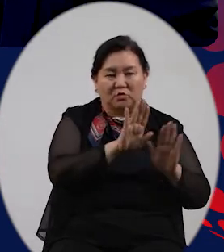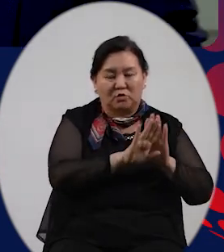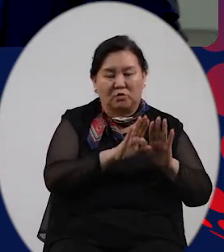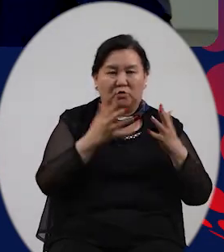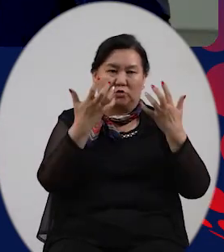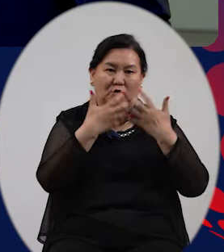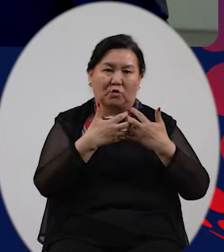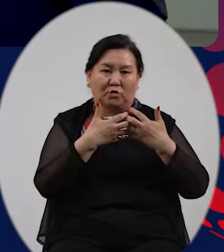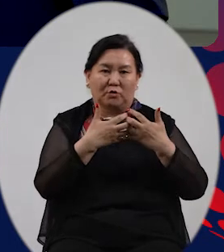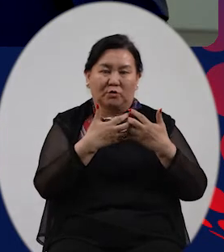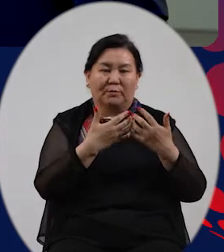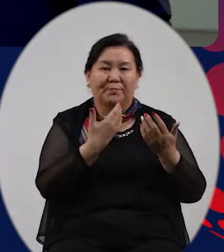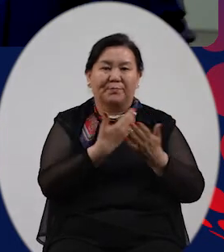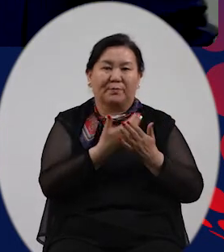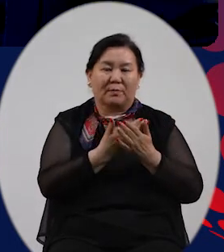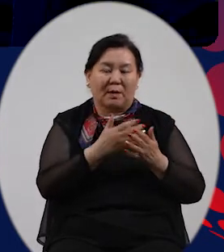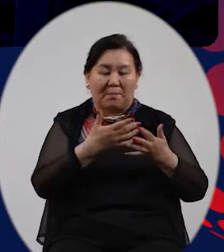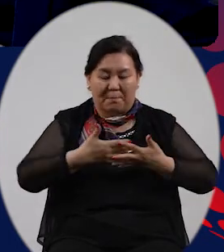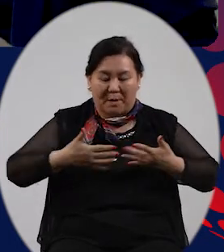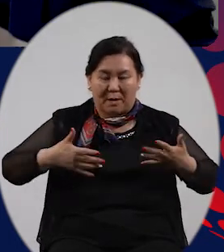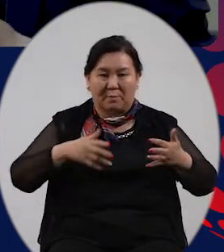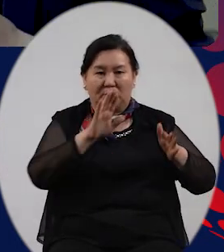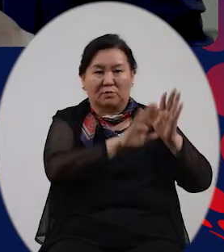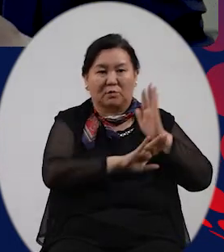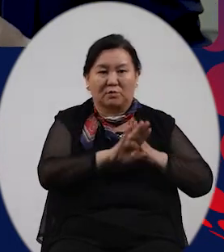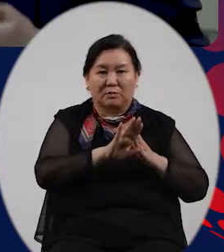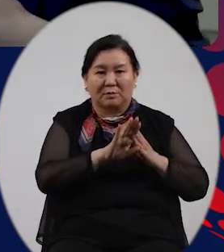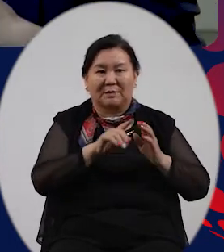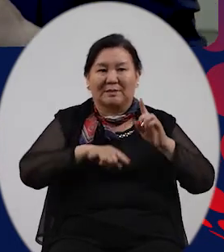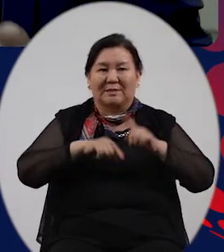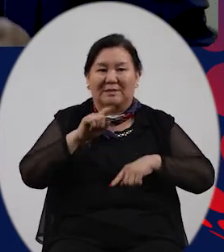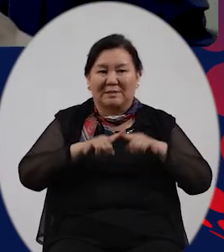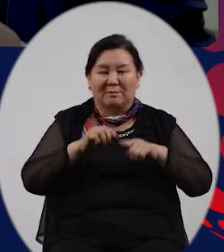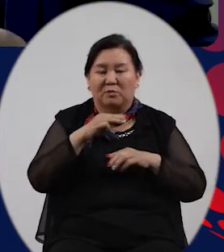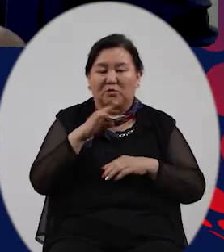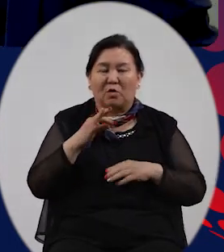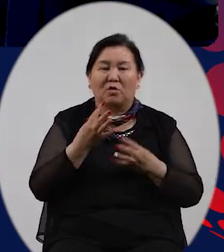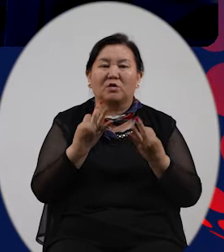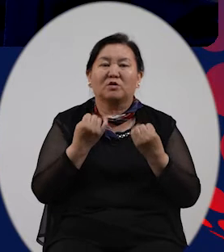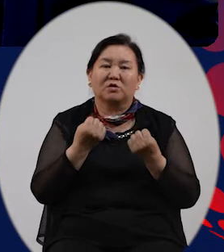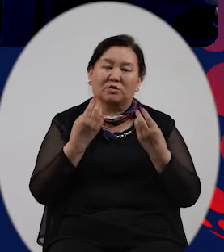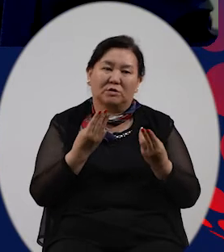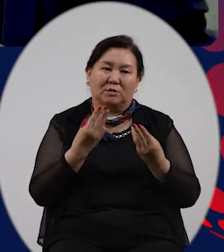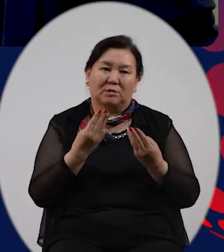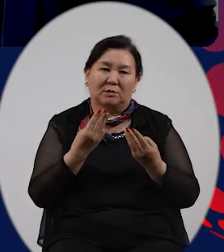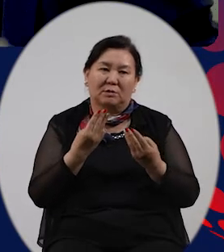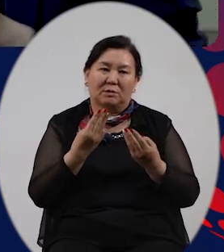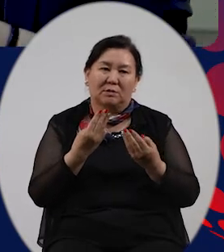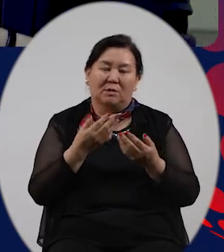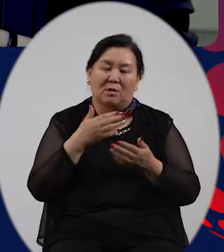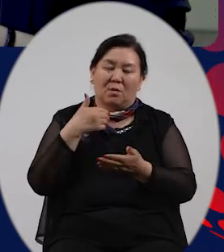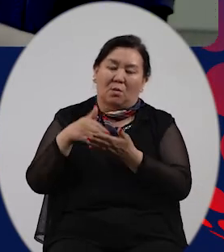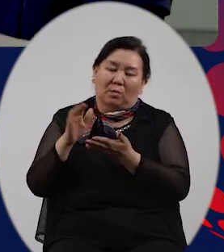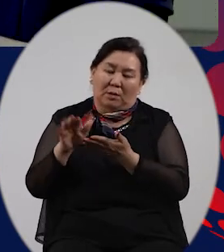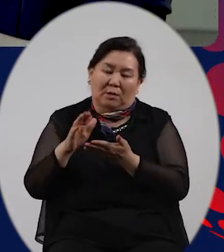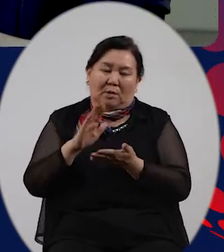нөхцөлийг бол тохирно. Өөрөөр хэлэх юм бол бараа бүтээгдэхүүнээ одоо ямар тоо хэмжээтэй нийлүүлэх вэ? За энэ дээр худалдаж худалдаа